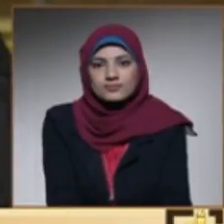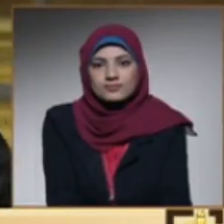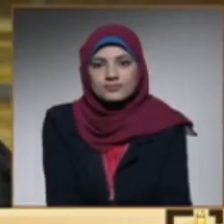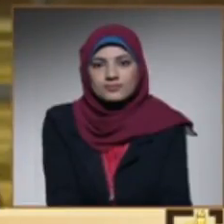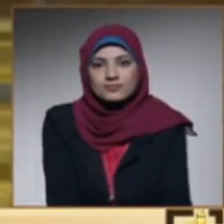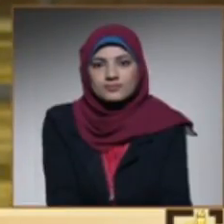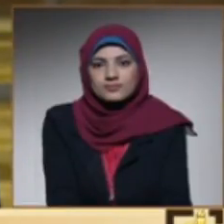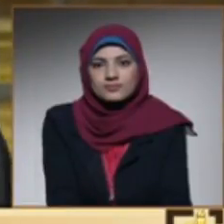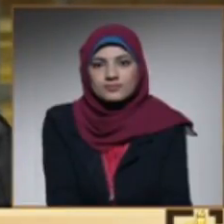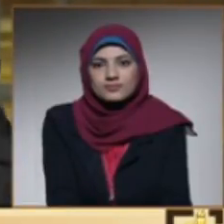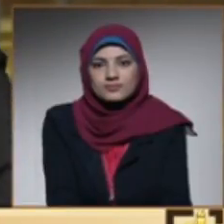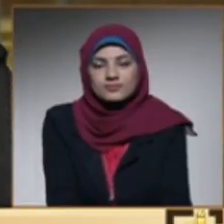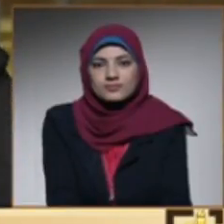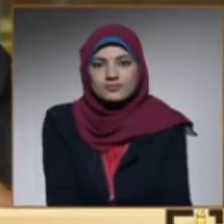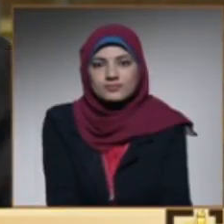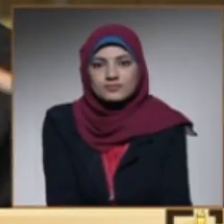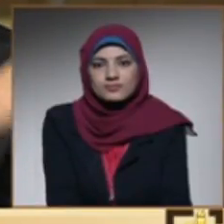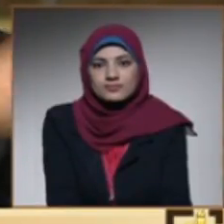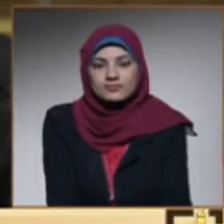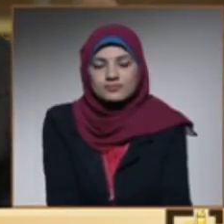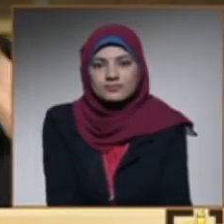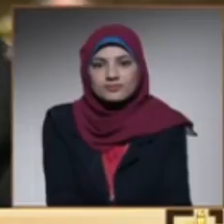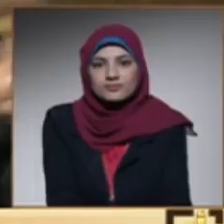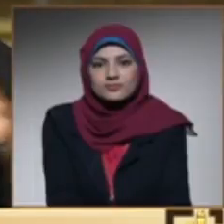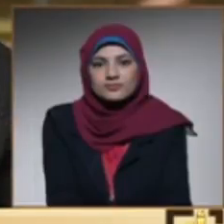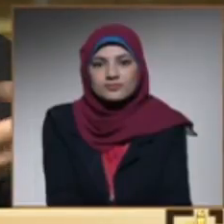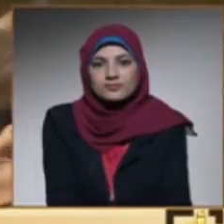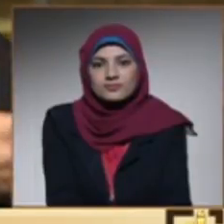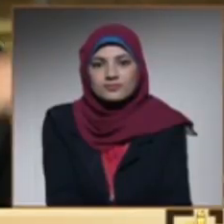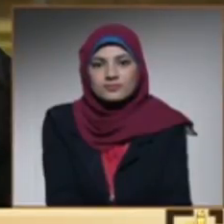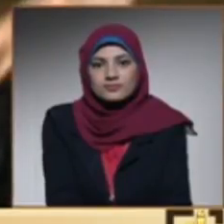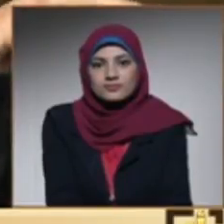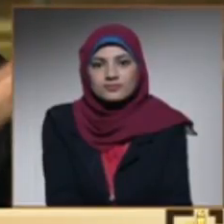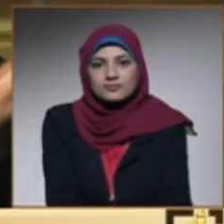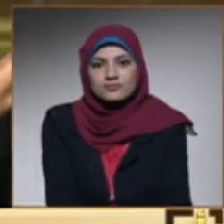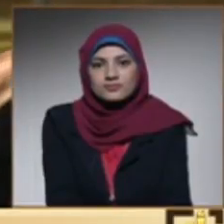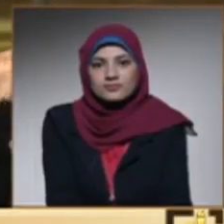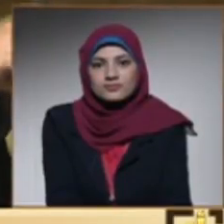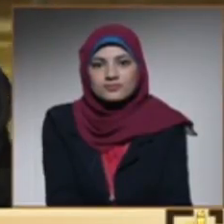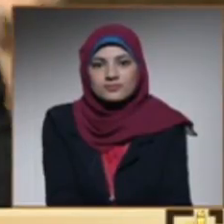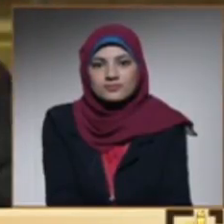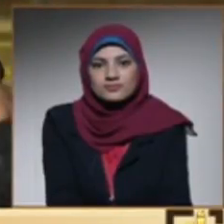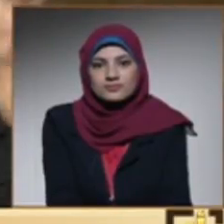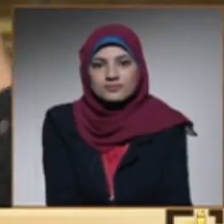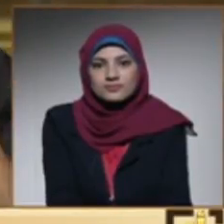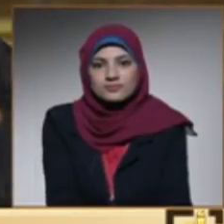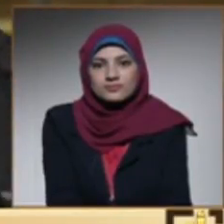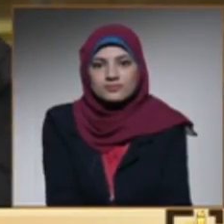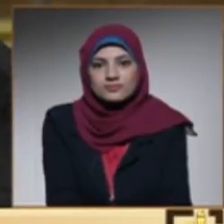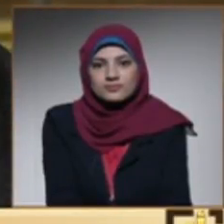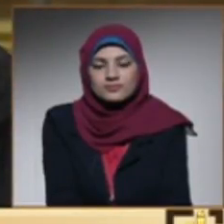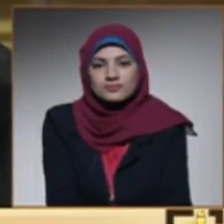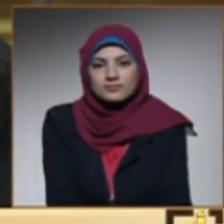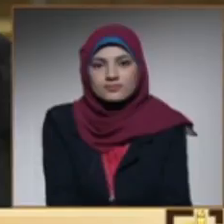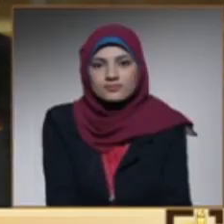المفروض حاطين كل واحد في مكان مستنيني إن أنا لما أجي يوفر لي، لأن أنا لو قلت المترجم وهو قال لي